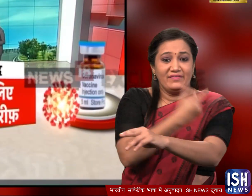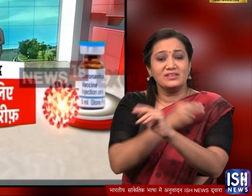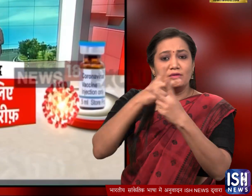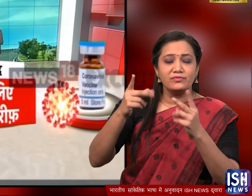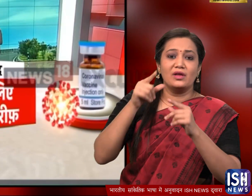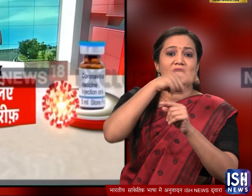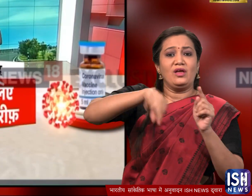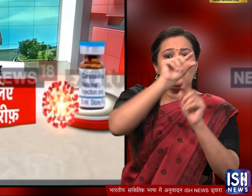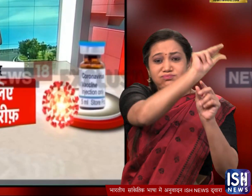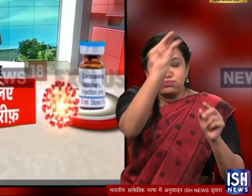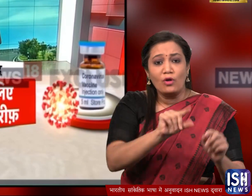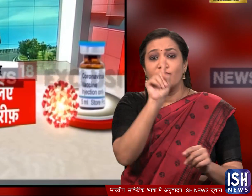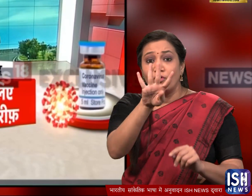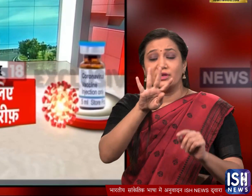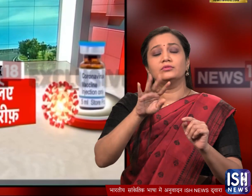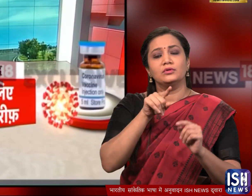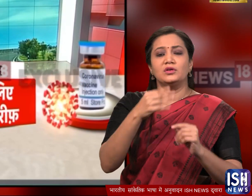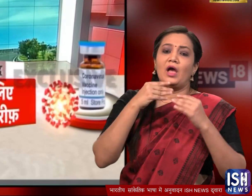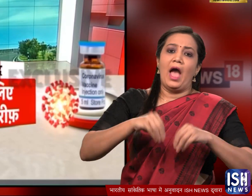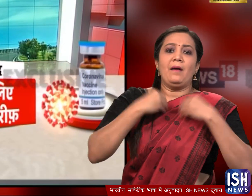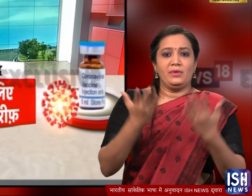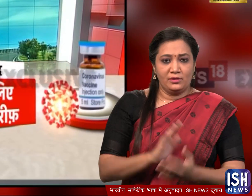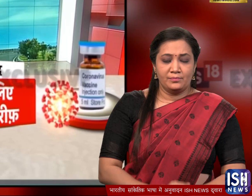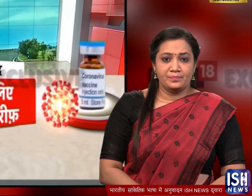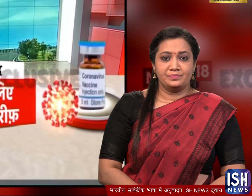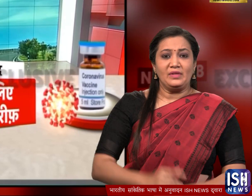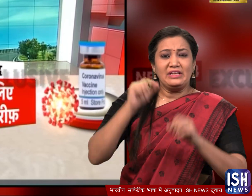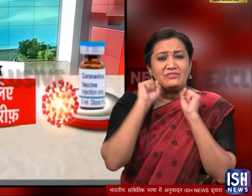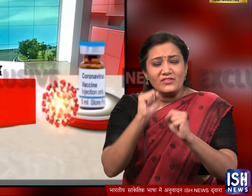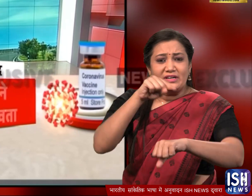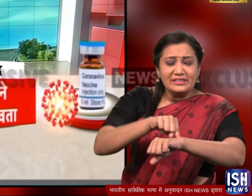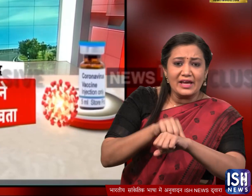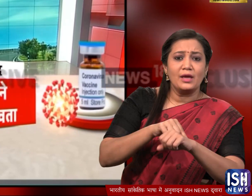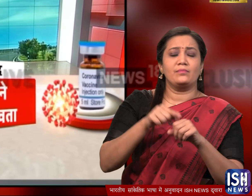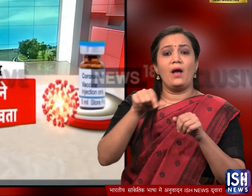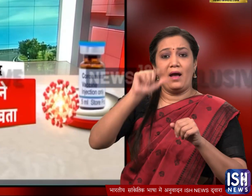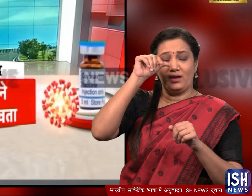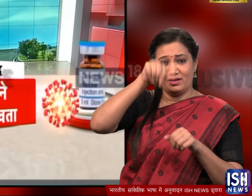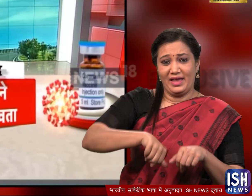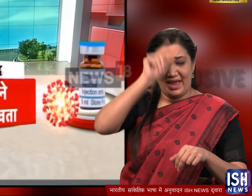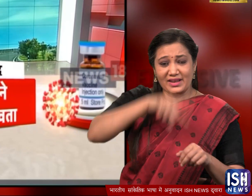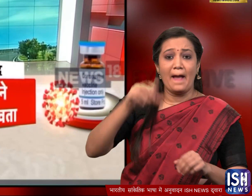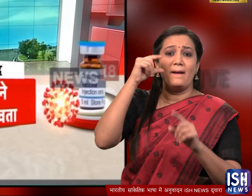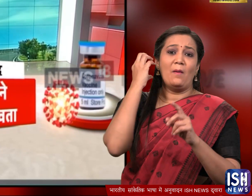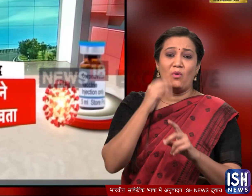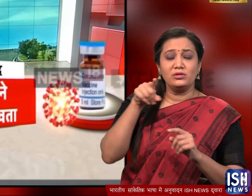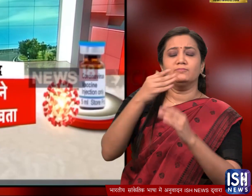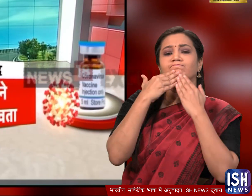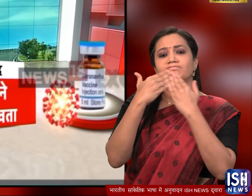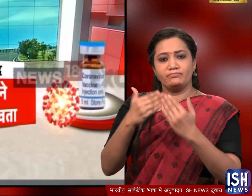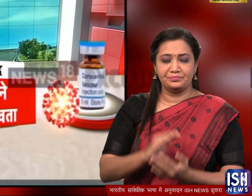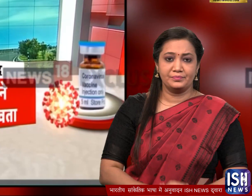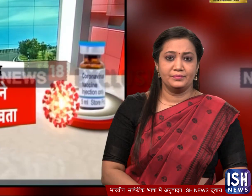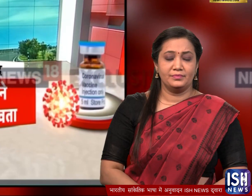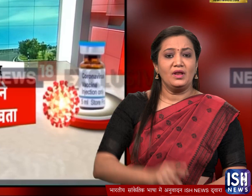में वैक्सीन की मदद मिलने पर 14 कैरिबियाई देशों ने खुशी जताई और उन्होंने इस मुश्किल दौर में मदद के लिए प्रधानमंत्री मोदी का शुक्रिया अदा